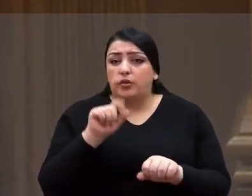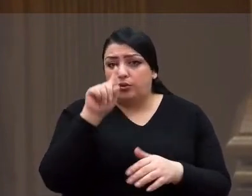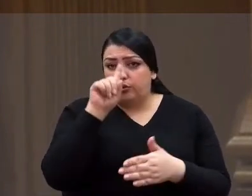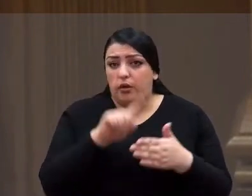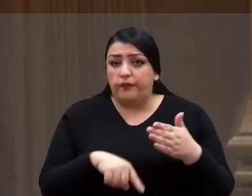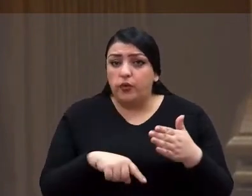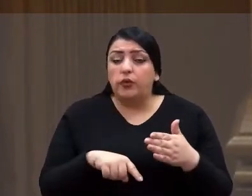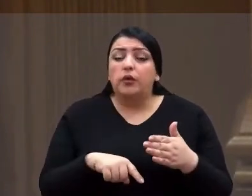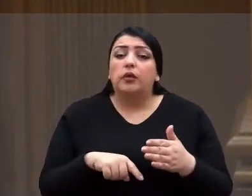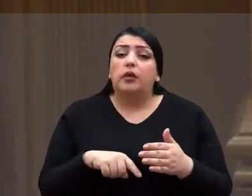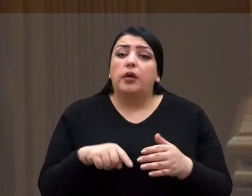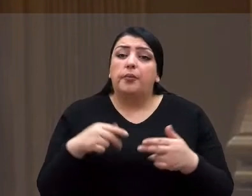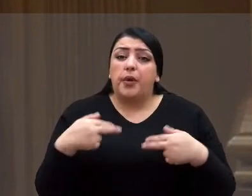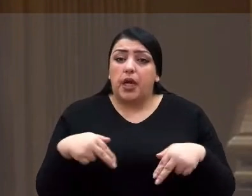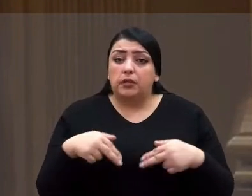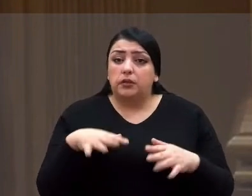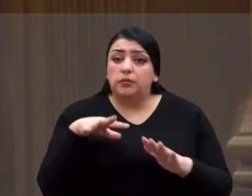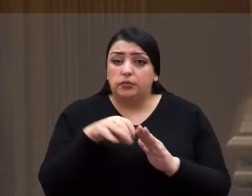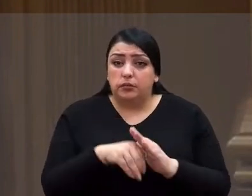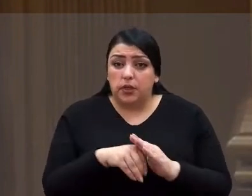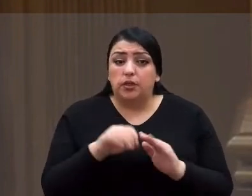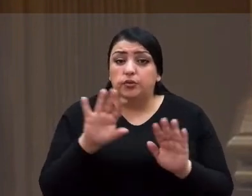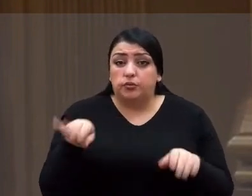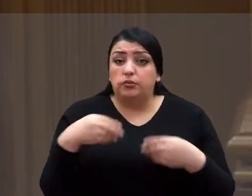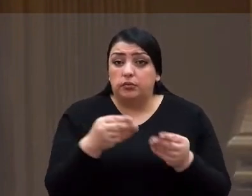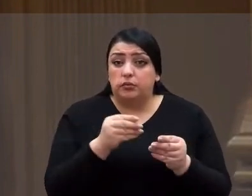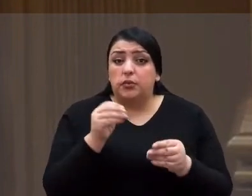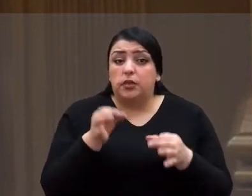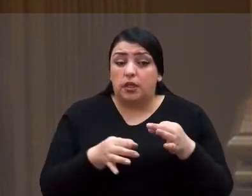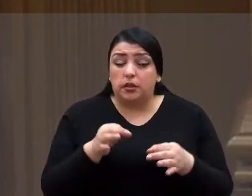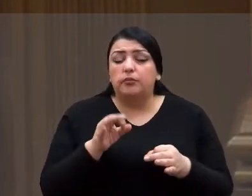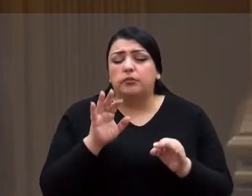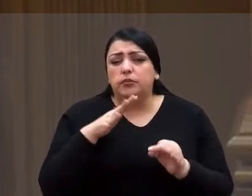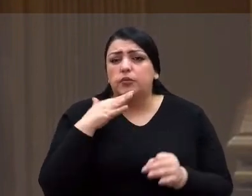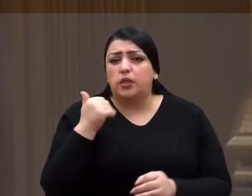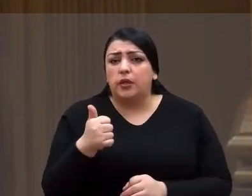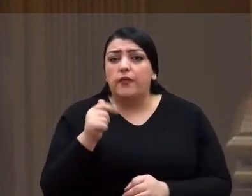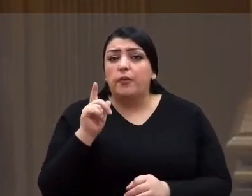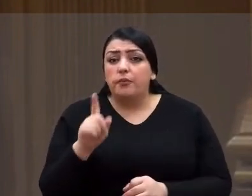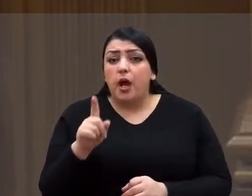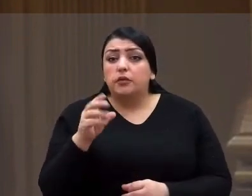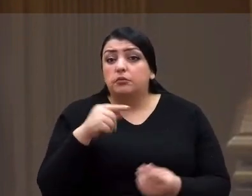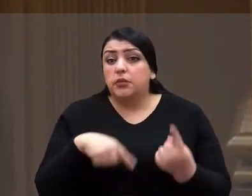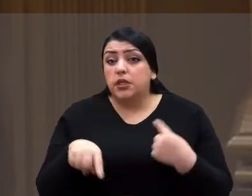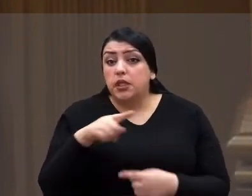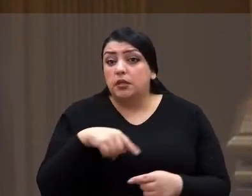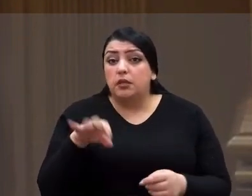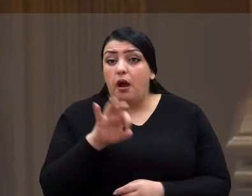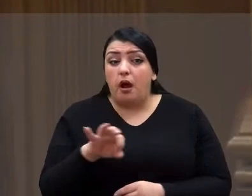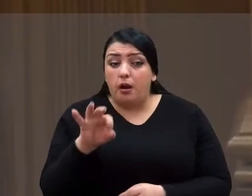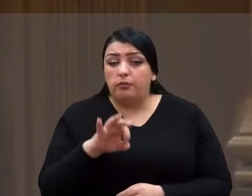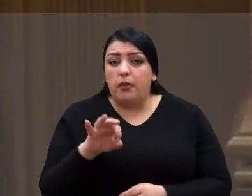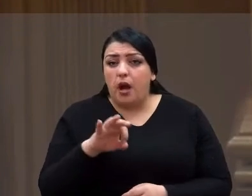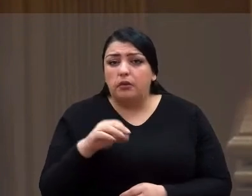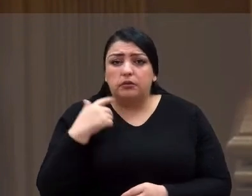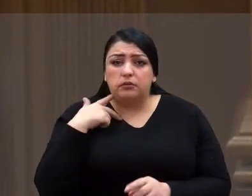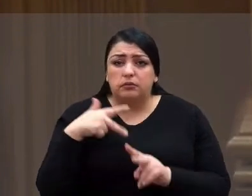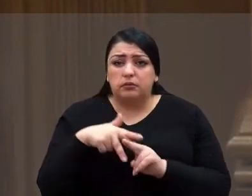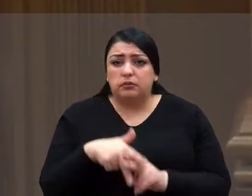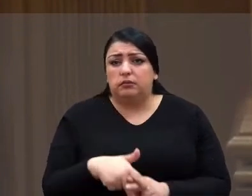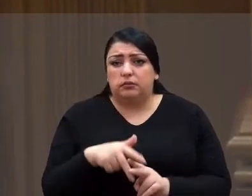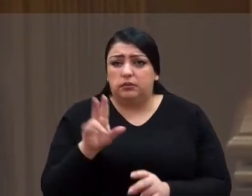ընդունվող դատական պրակտիկայում, շատ լավ։ Բայց եթե ոչ, եկեք չստեղծենք բիզնես միջավայրի համար մի բեր,